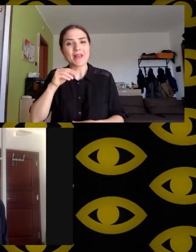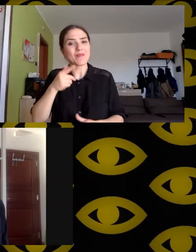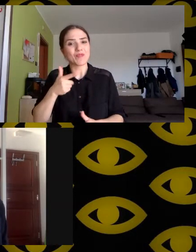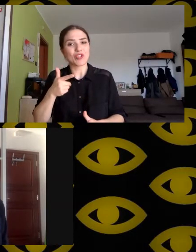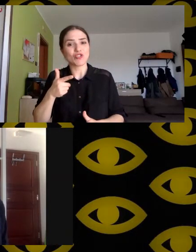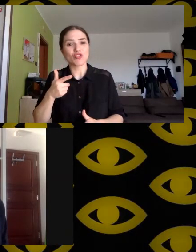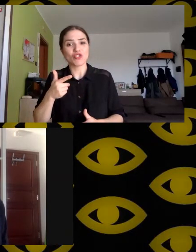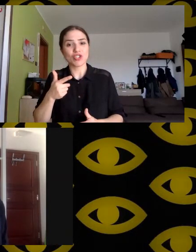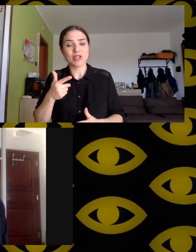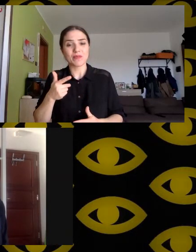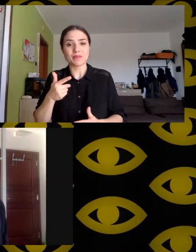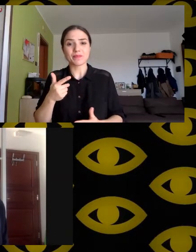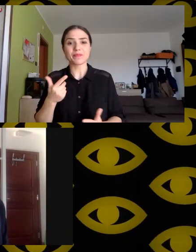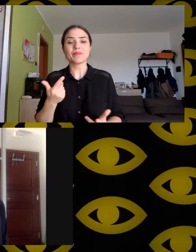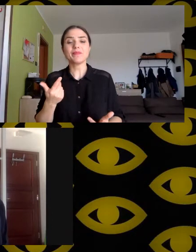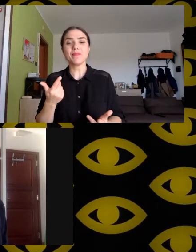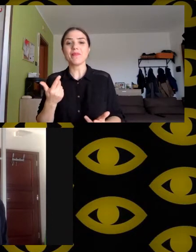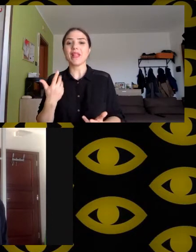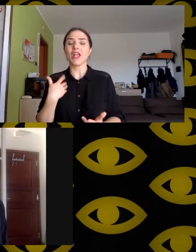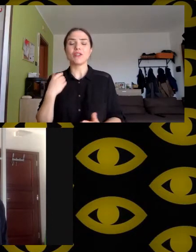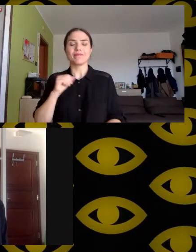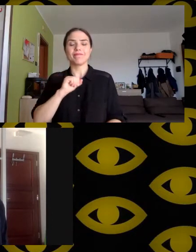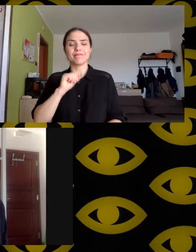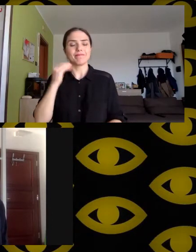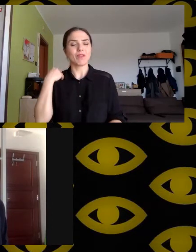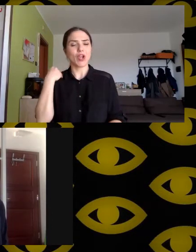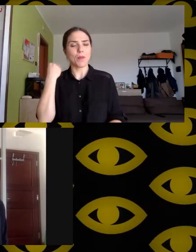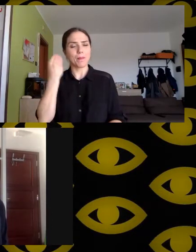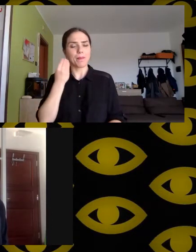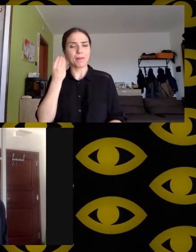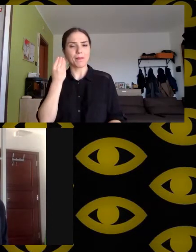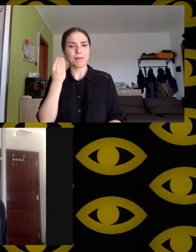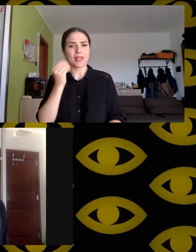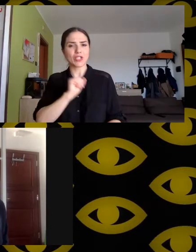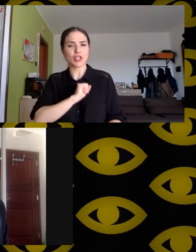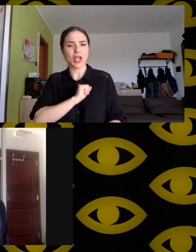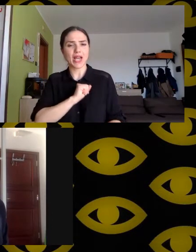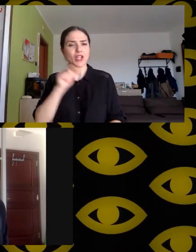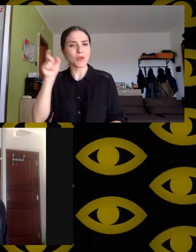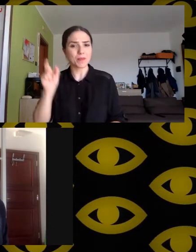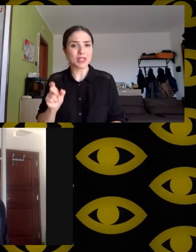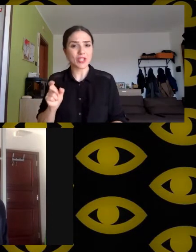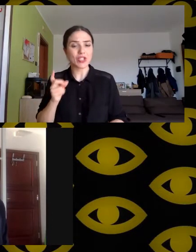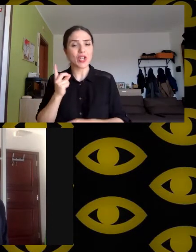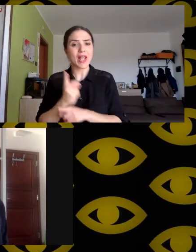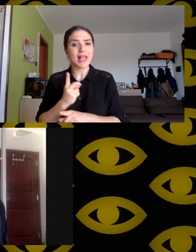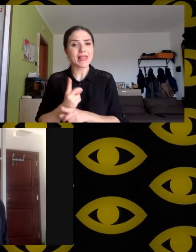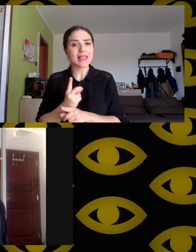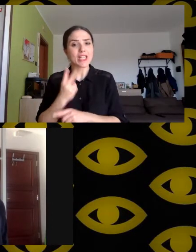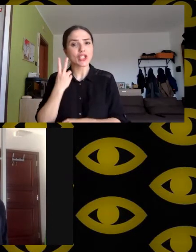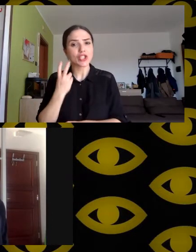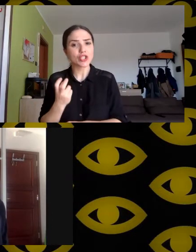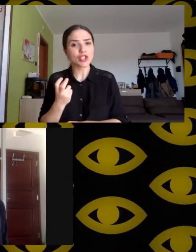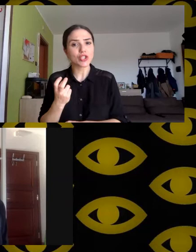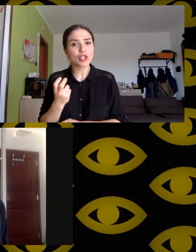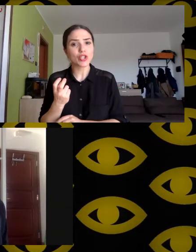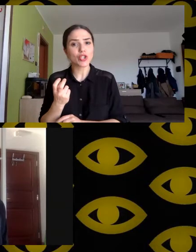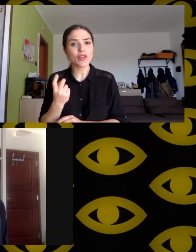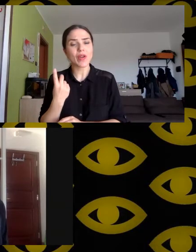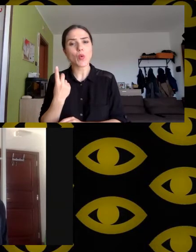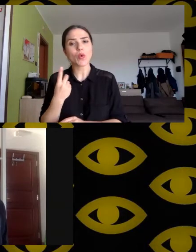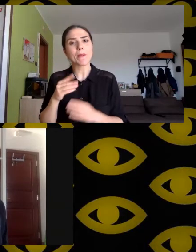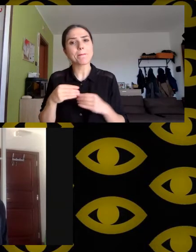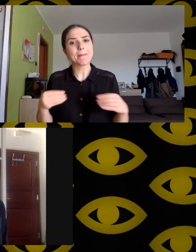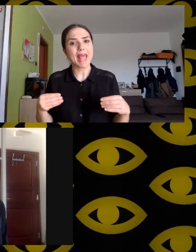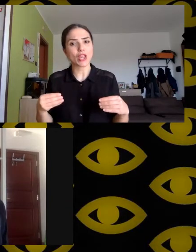ti è capitato e ti ha cambiato la vita. Io credo che le persone, invece, debbano trovare un